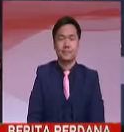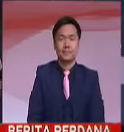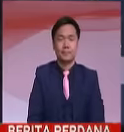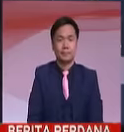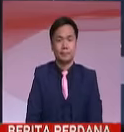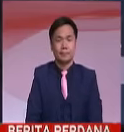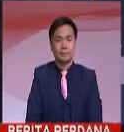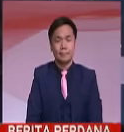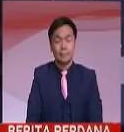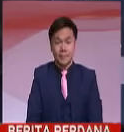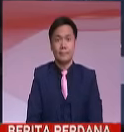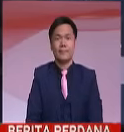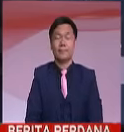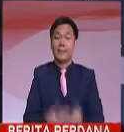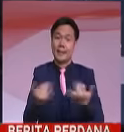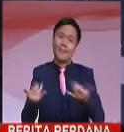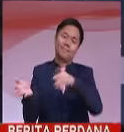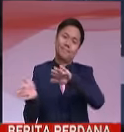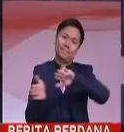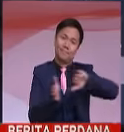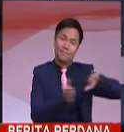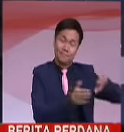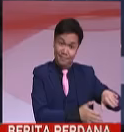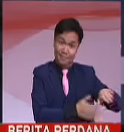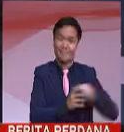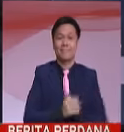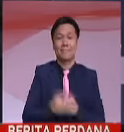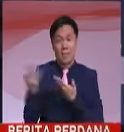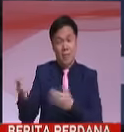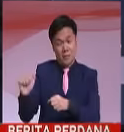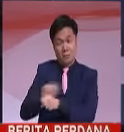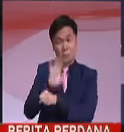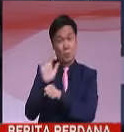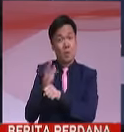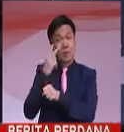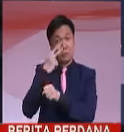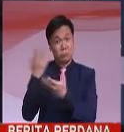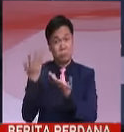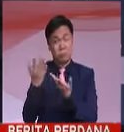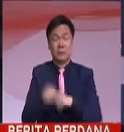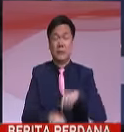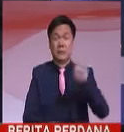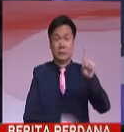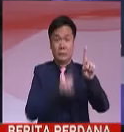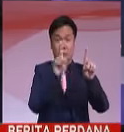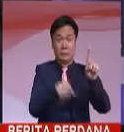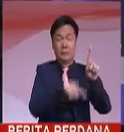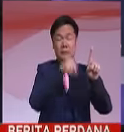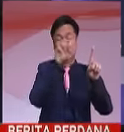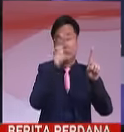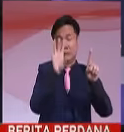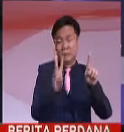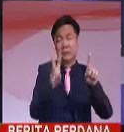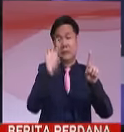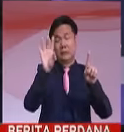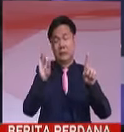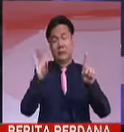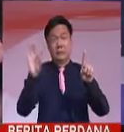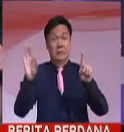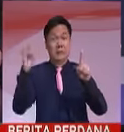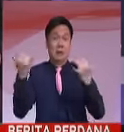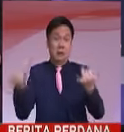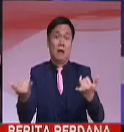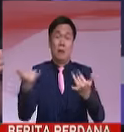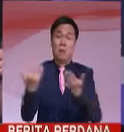Oh begitu Bro nih ke perkembangan terkini qobid 19 1683 kiss baru